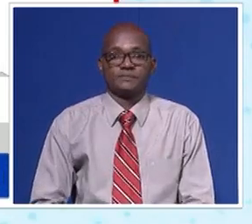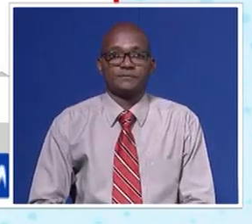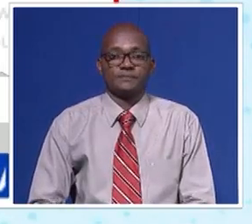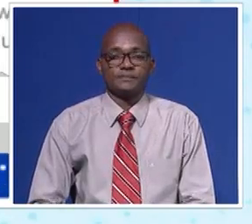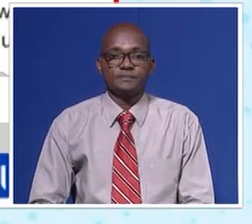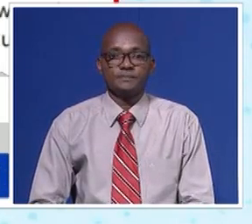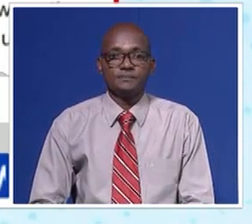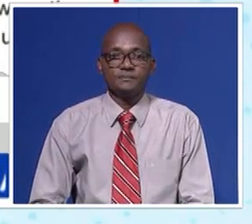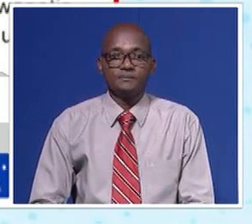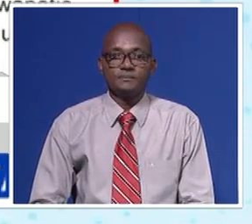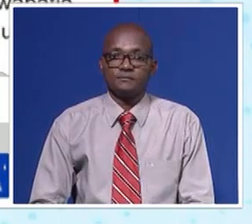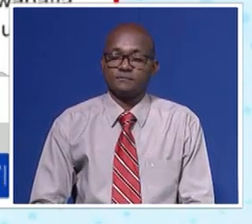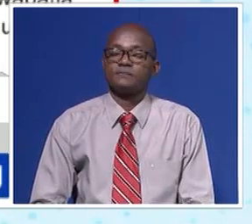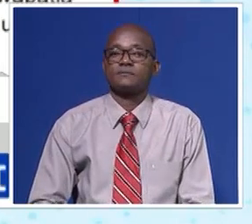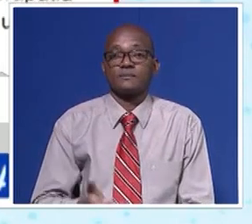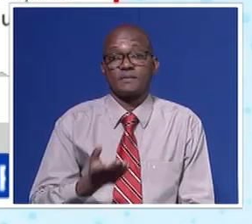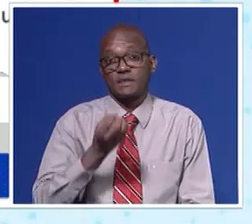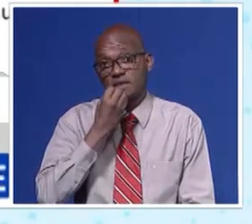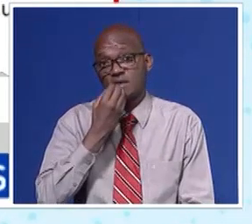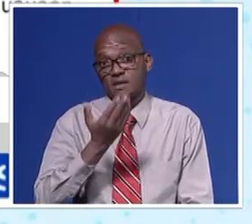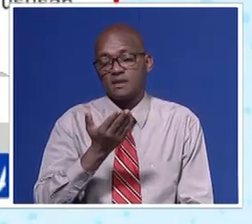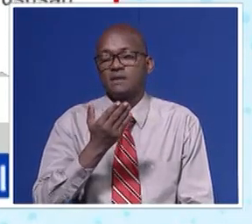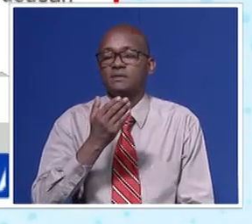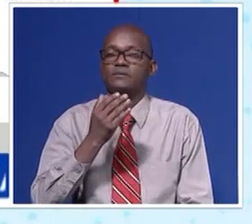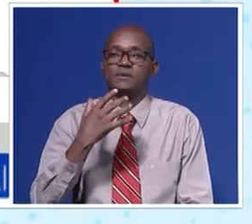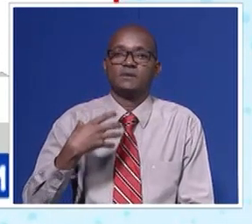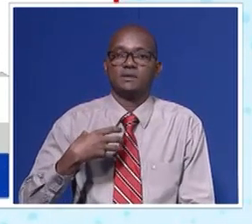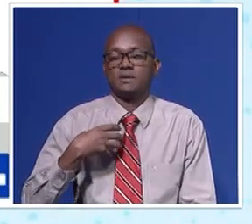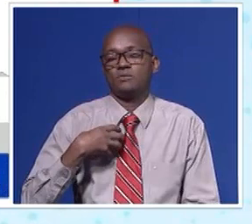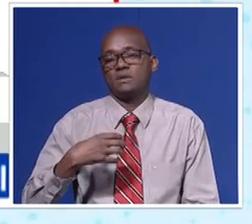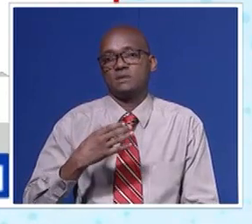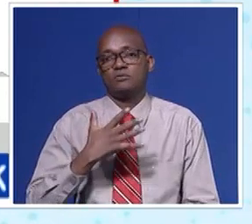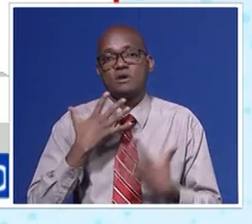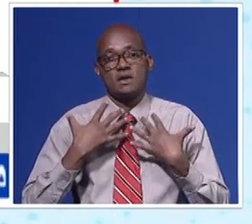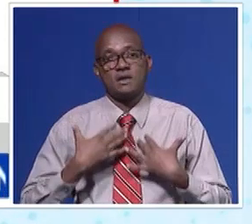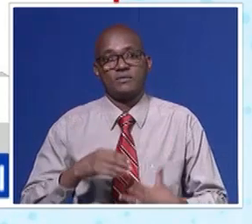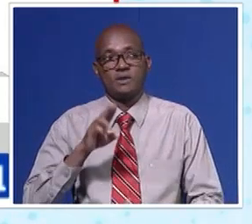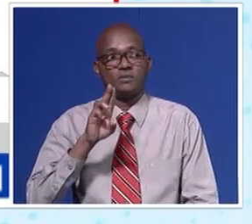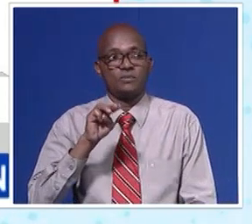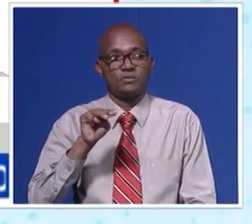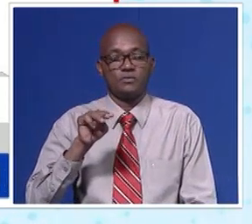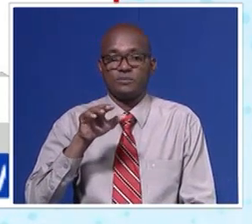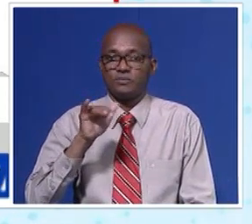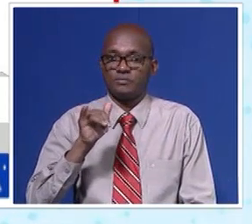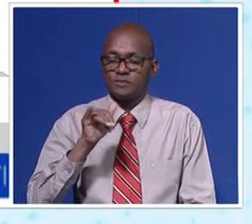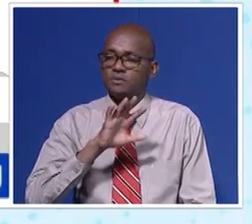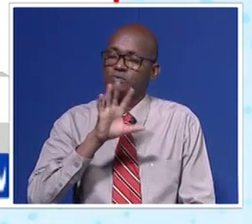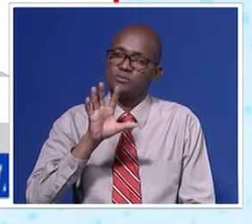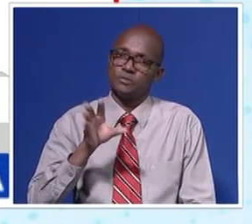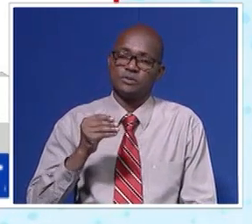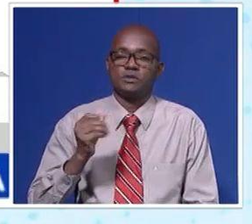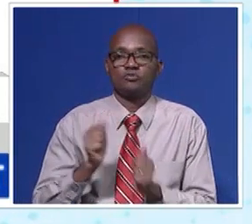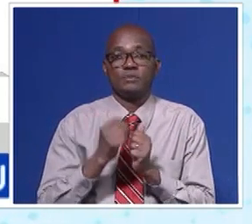Kwa mujibu wa taarifa waziri wa afya Umi Mwalimu kwa umma, upande wa Tanzania bara wagonjwa wote 14 ni wa Tanzania,